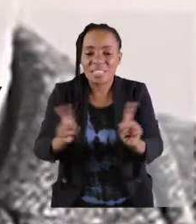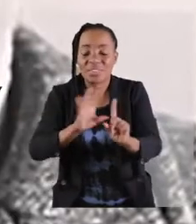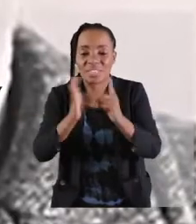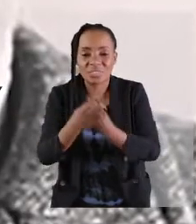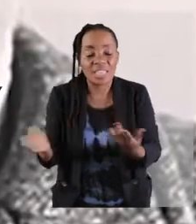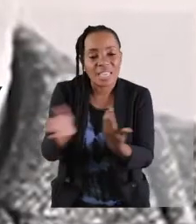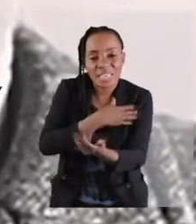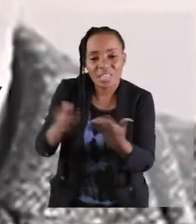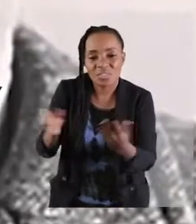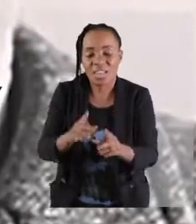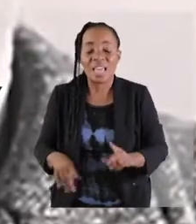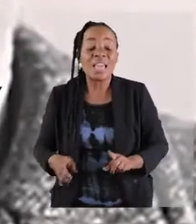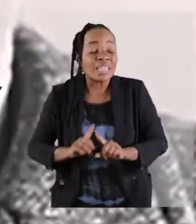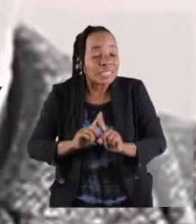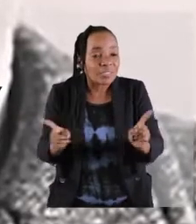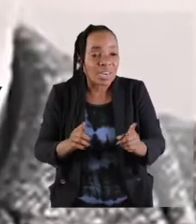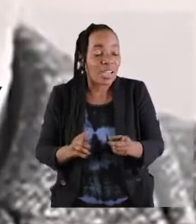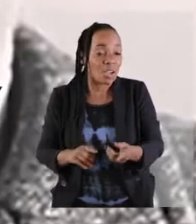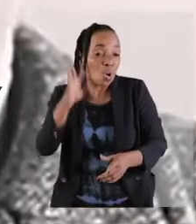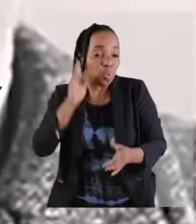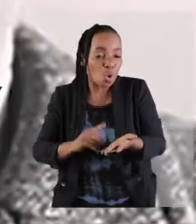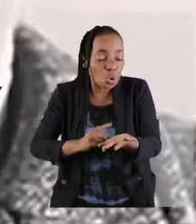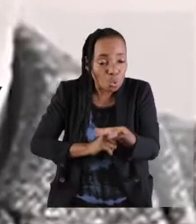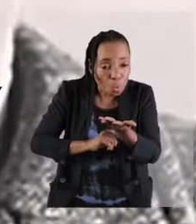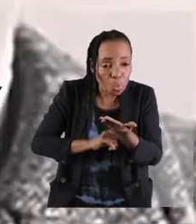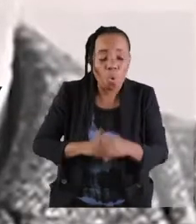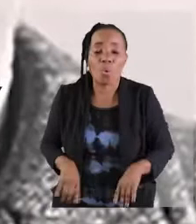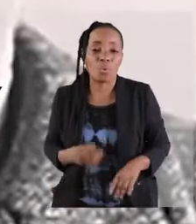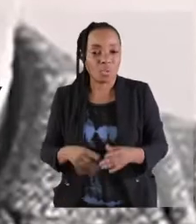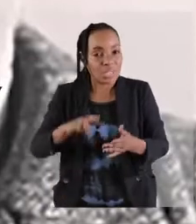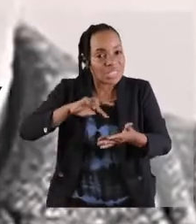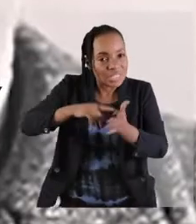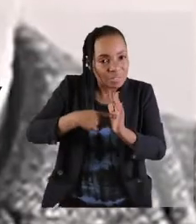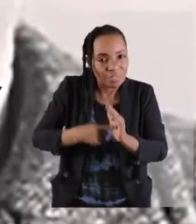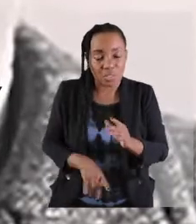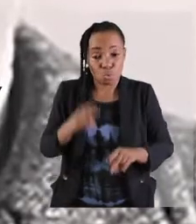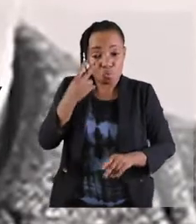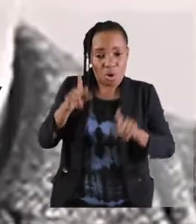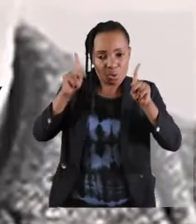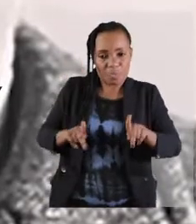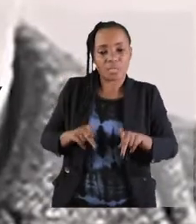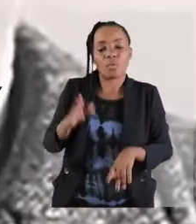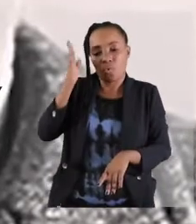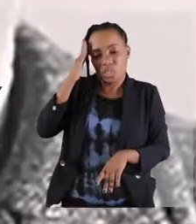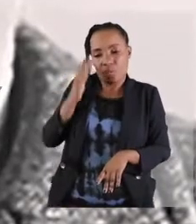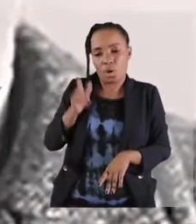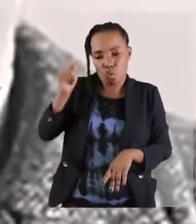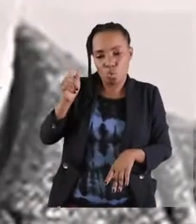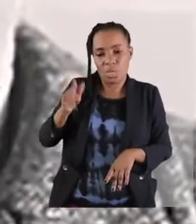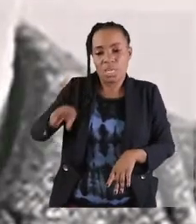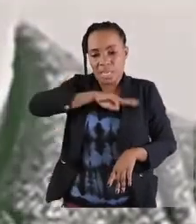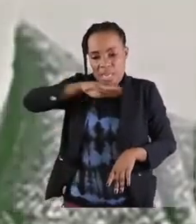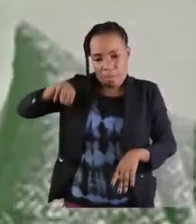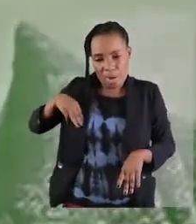différence de couleur, peu importe les origines, peu importe le genre, il faut voir en tout homme un membre de